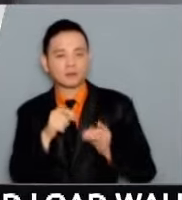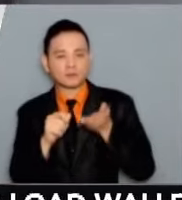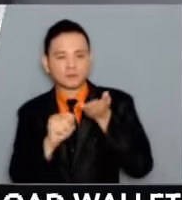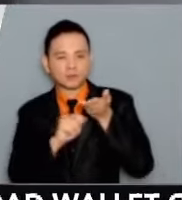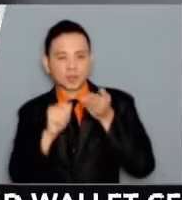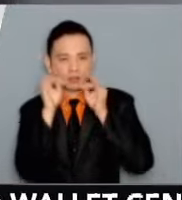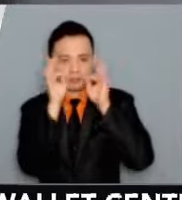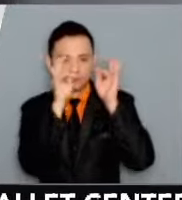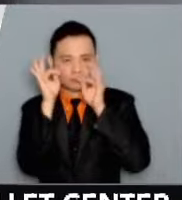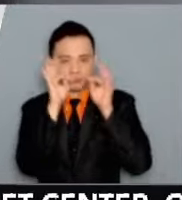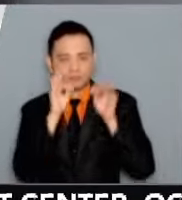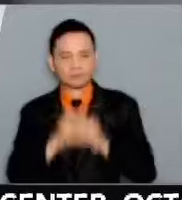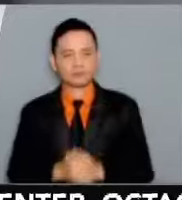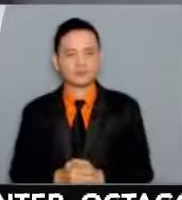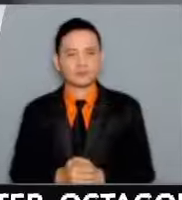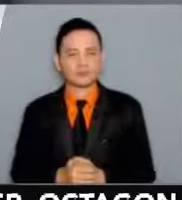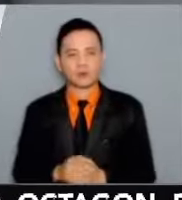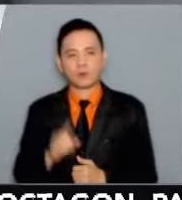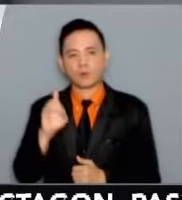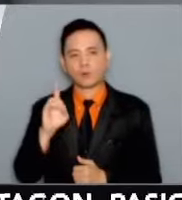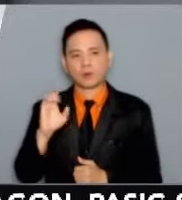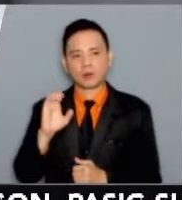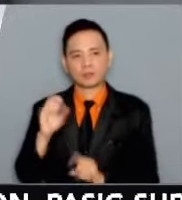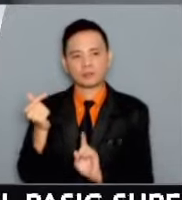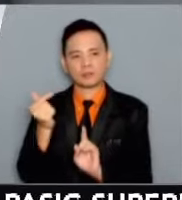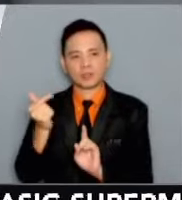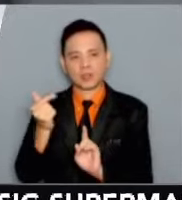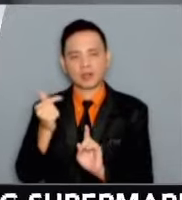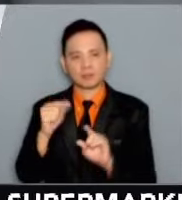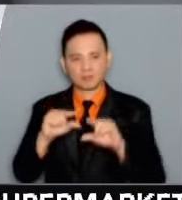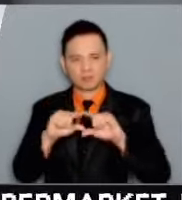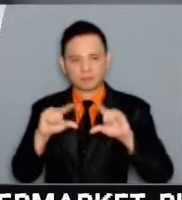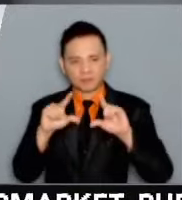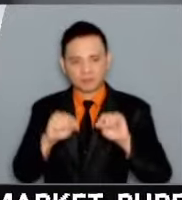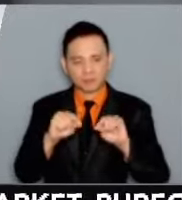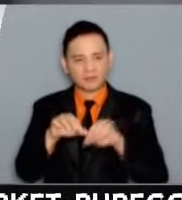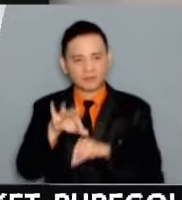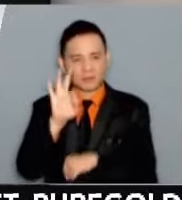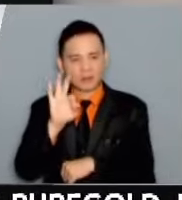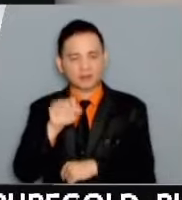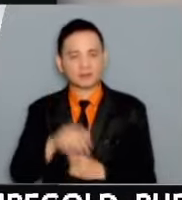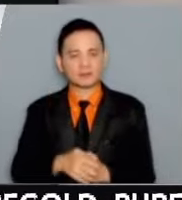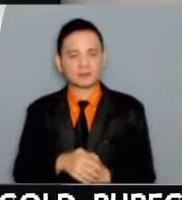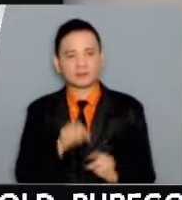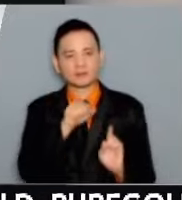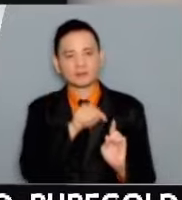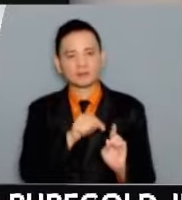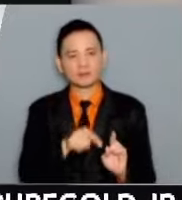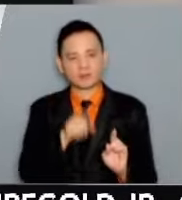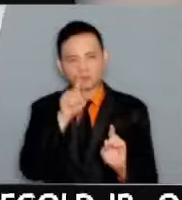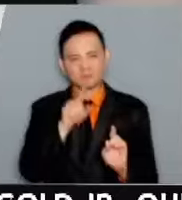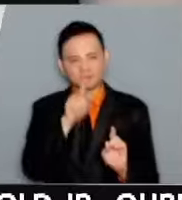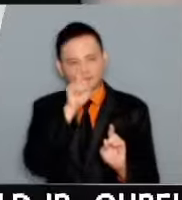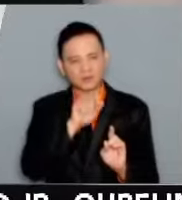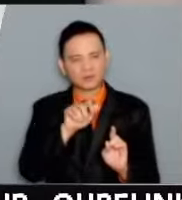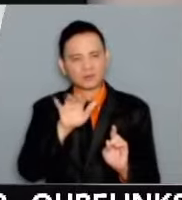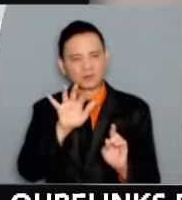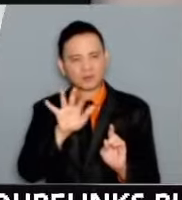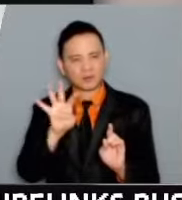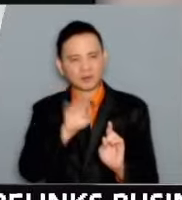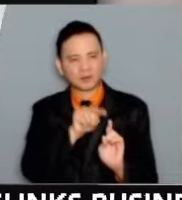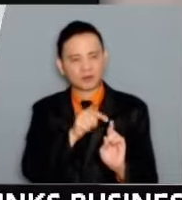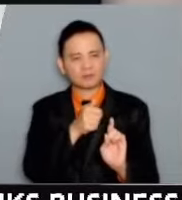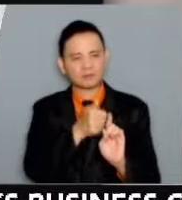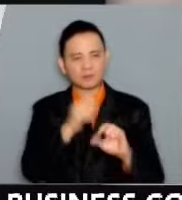Mahigit 100 gramo na umunoy shabu ang nasabat sa 54 anyos sa construction worker. Nagkakahalagay ito ng